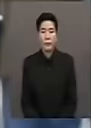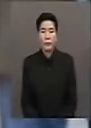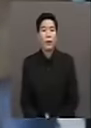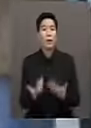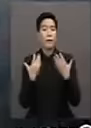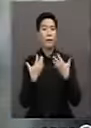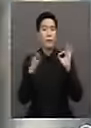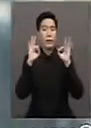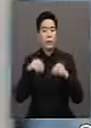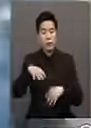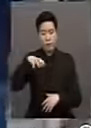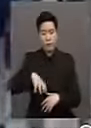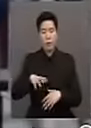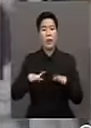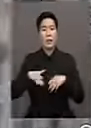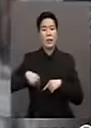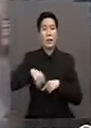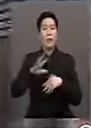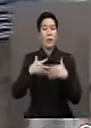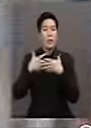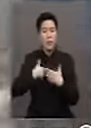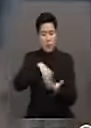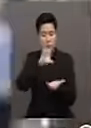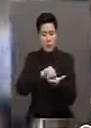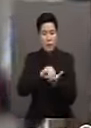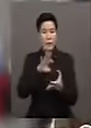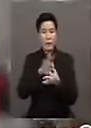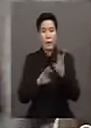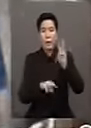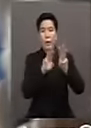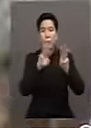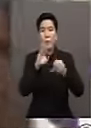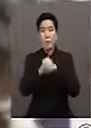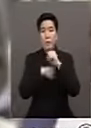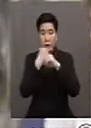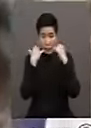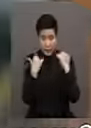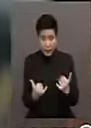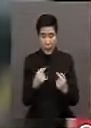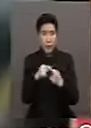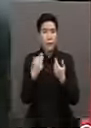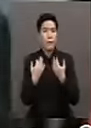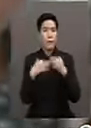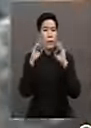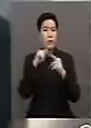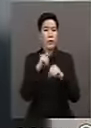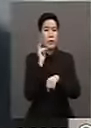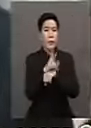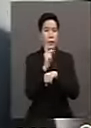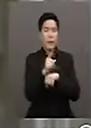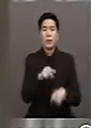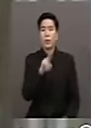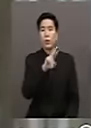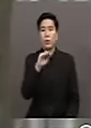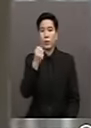Freedom House องค์กรอิสระในสหรัฐเผยแพร่รายงานเสรีภาพบนโลกออนไลน์ประจำปีนี้หรือ Freedom on the Net 2016